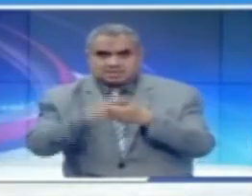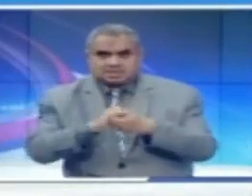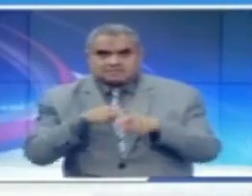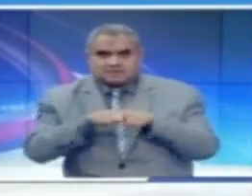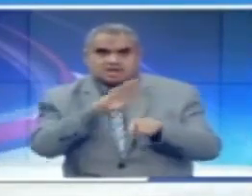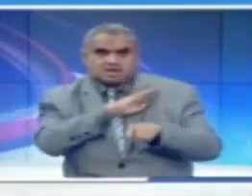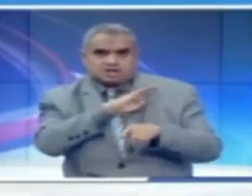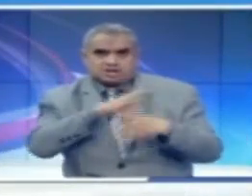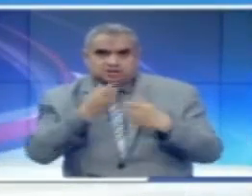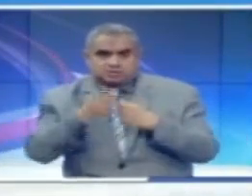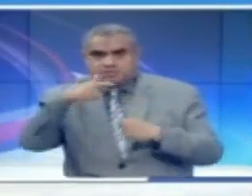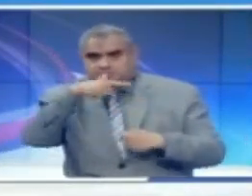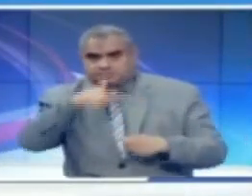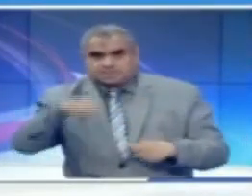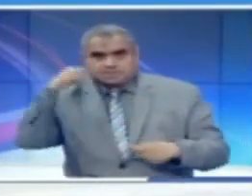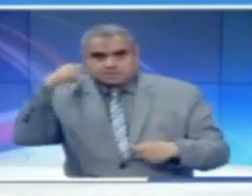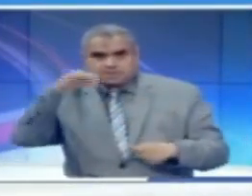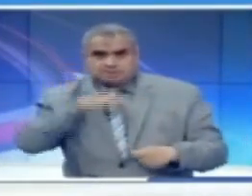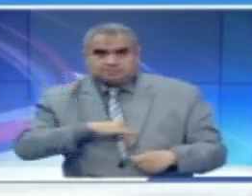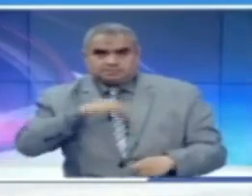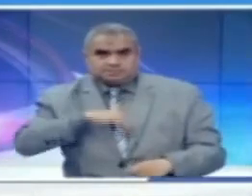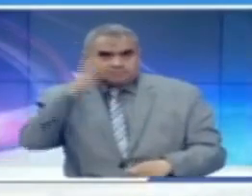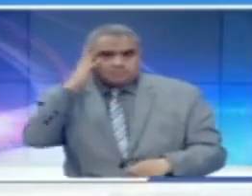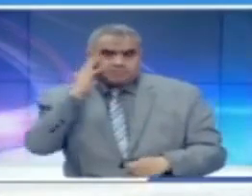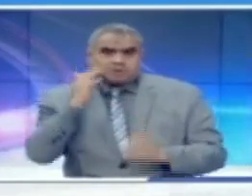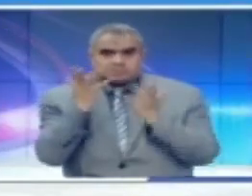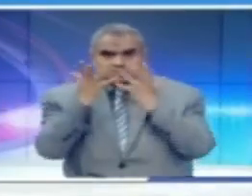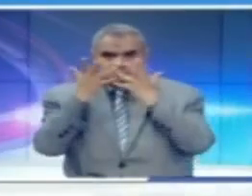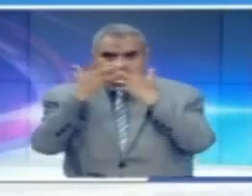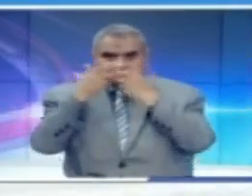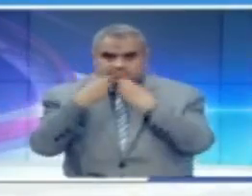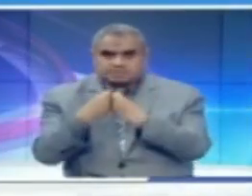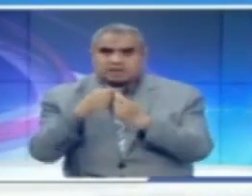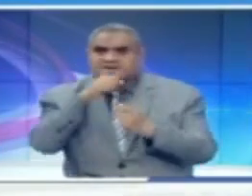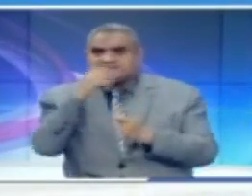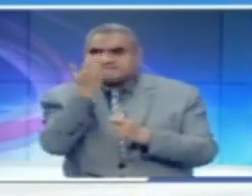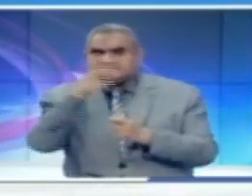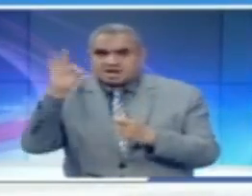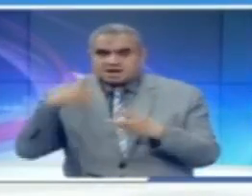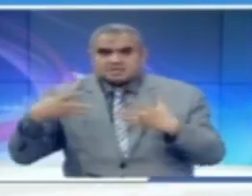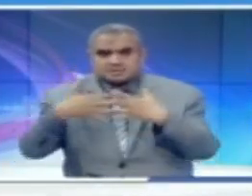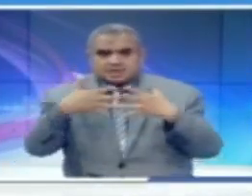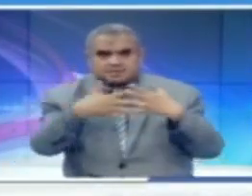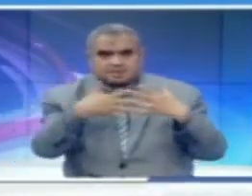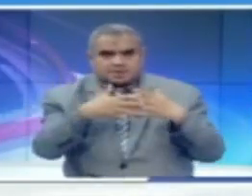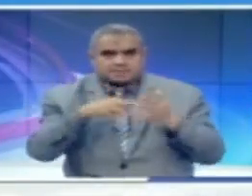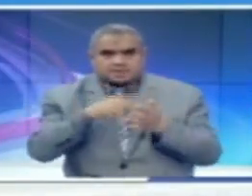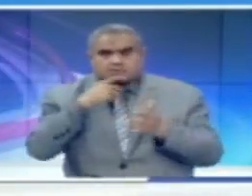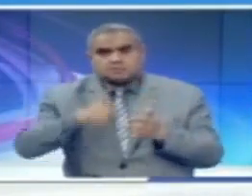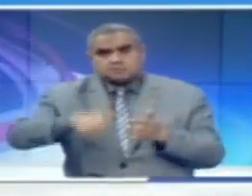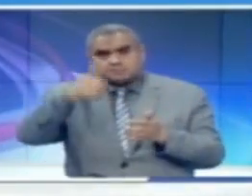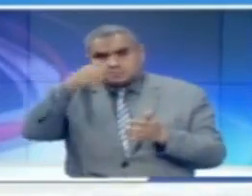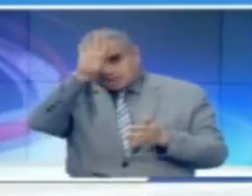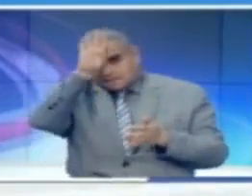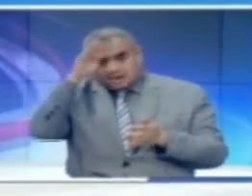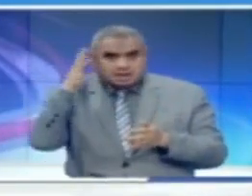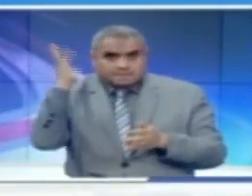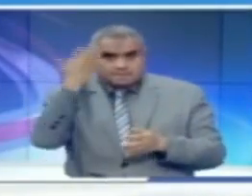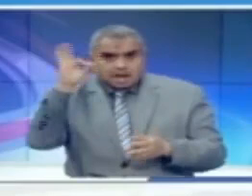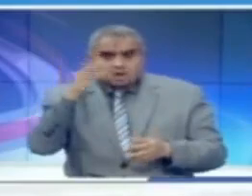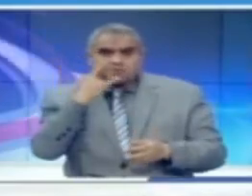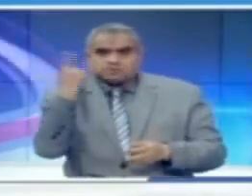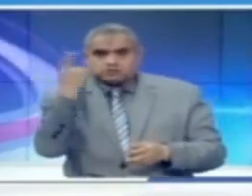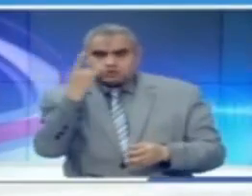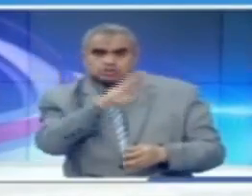البلدين. وقد عبر الرئيس عن تقديره للعلاقات الاستراتيجيه مع فرنسا في مختلف المجالات خاصه في الشق الامني والعسكري. كما